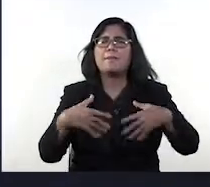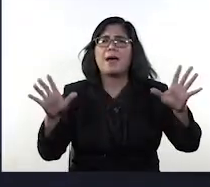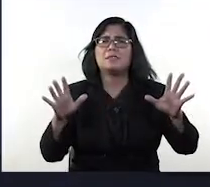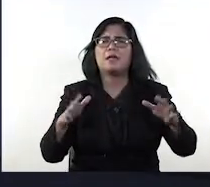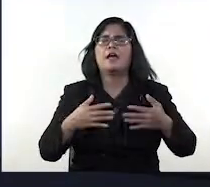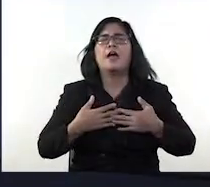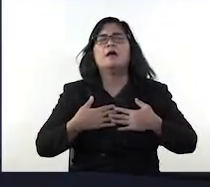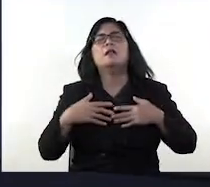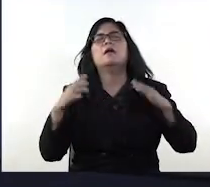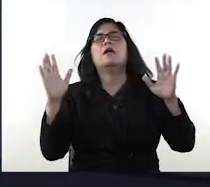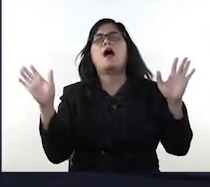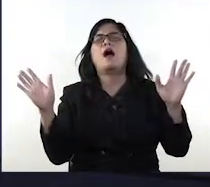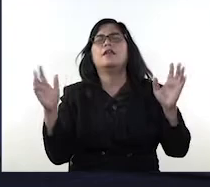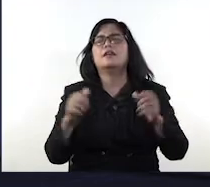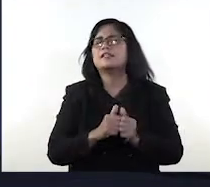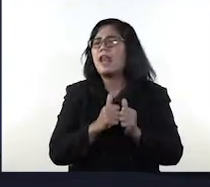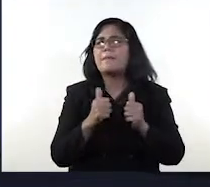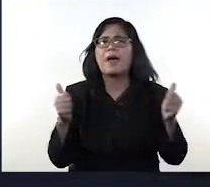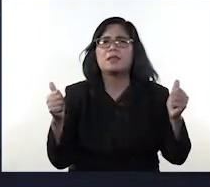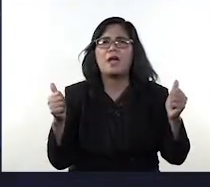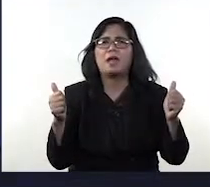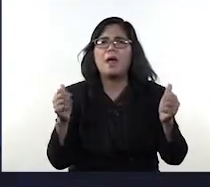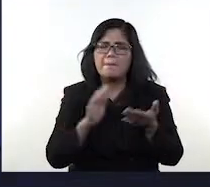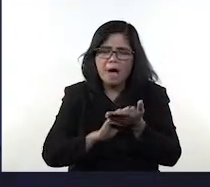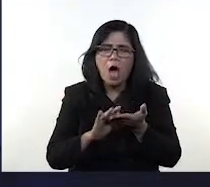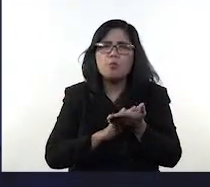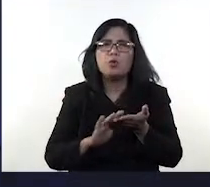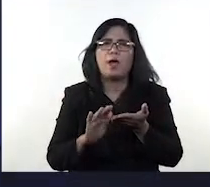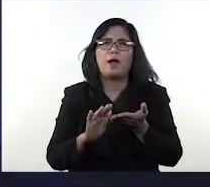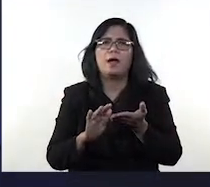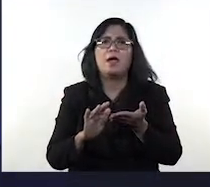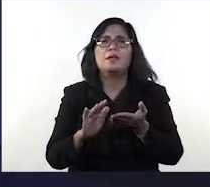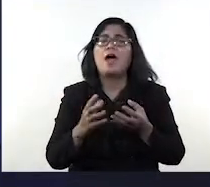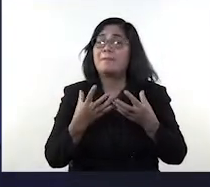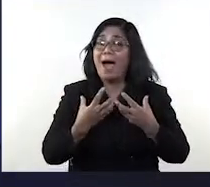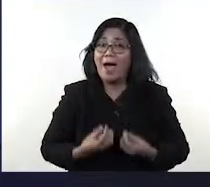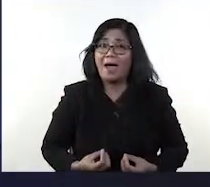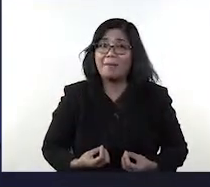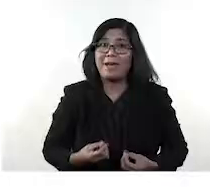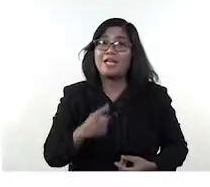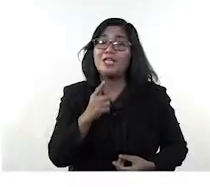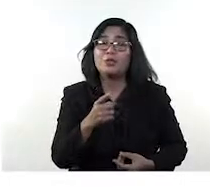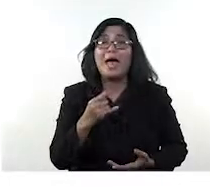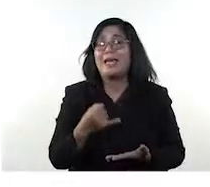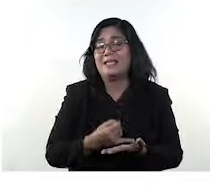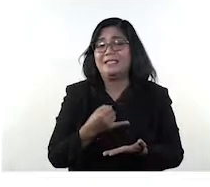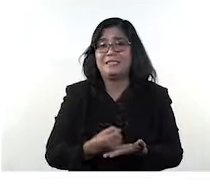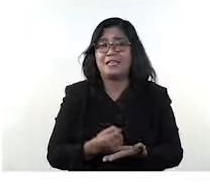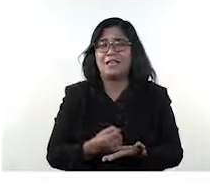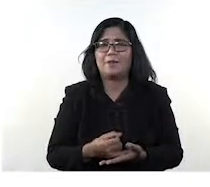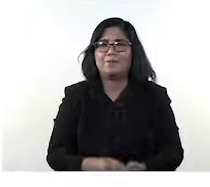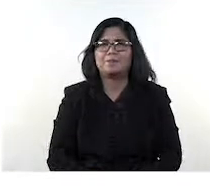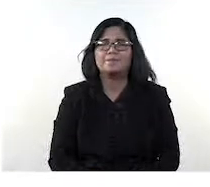kelegaan keselamatan pengampunan dan pengharapan haleluya Hai